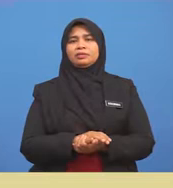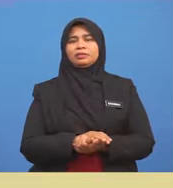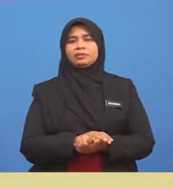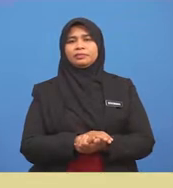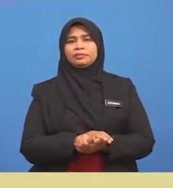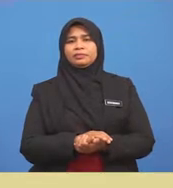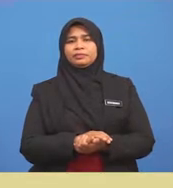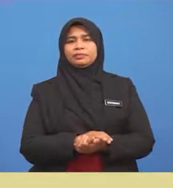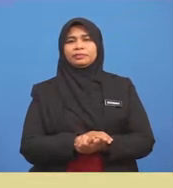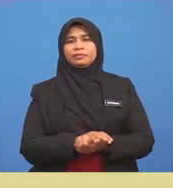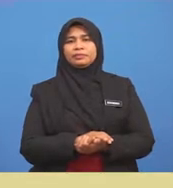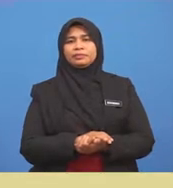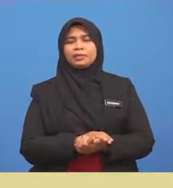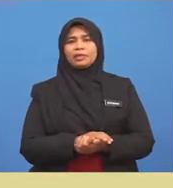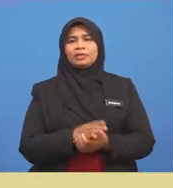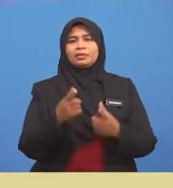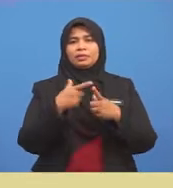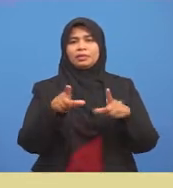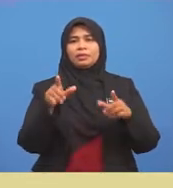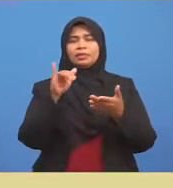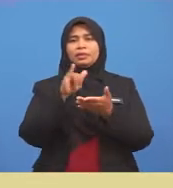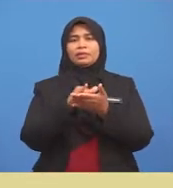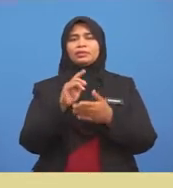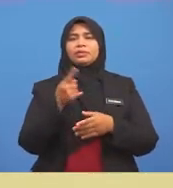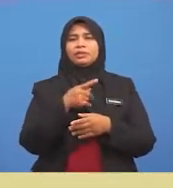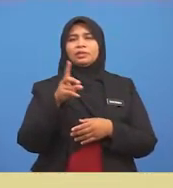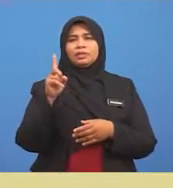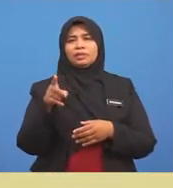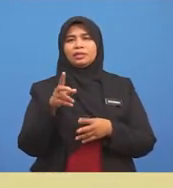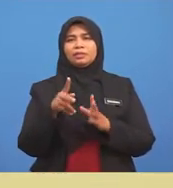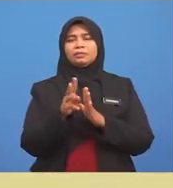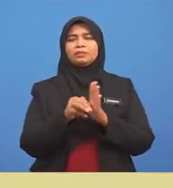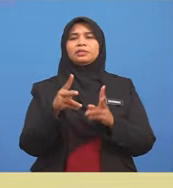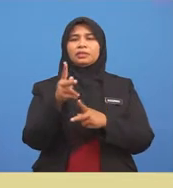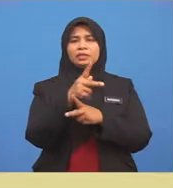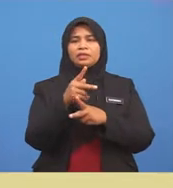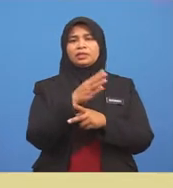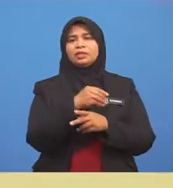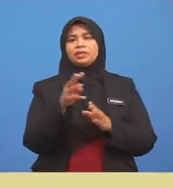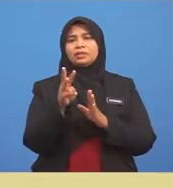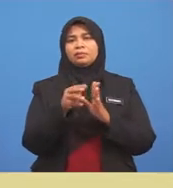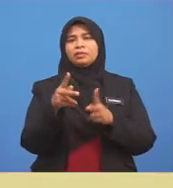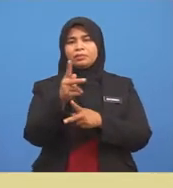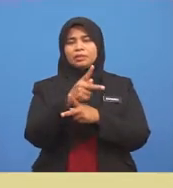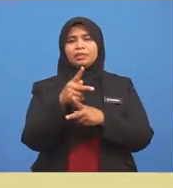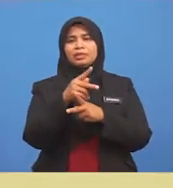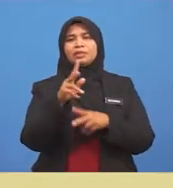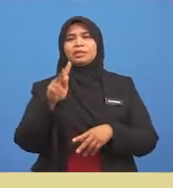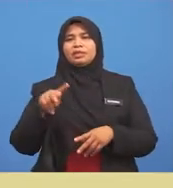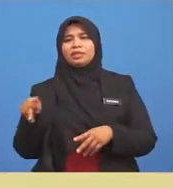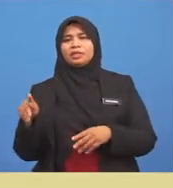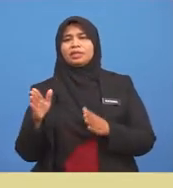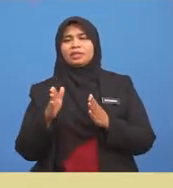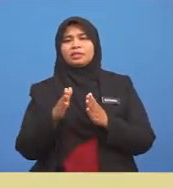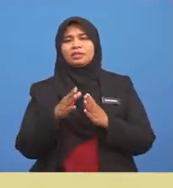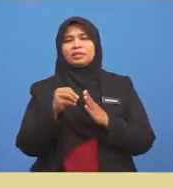kurang berkemampuan. Selain itu, kita hendaklah menjaga dan memelihara kanak-kanak